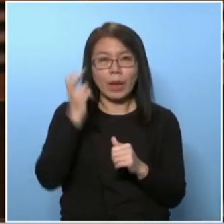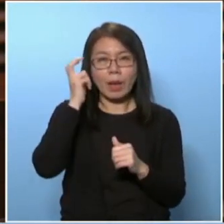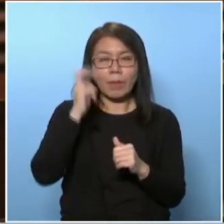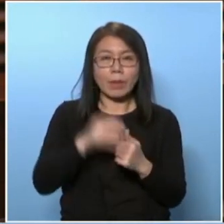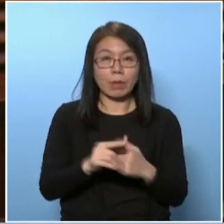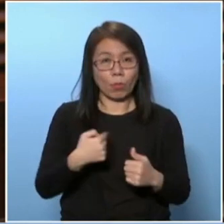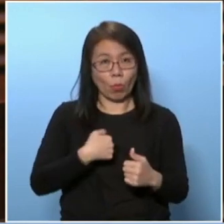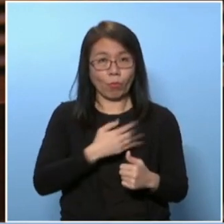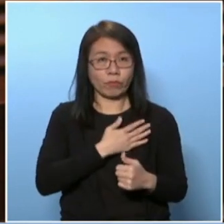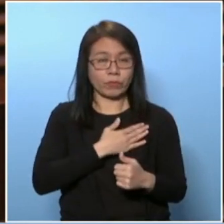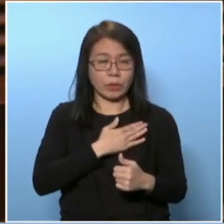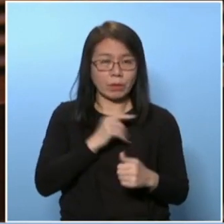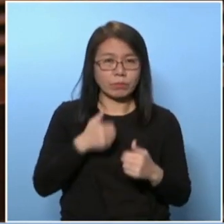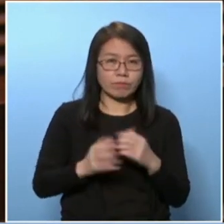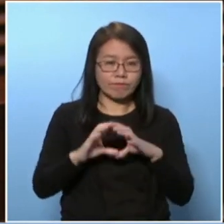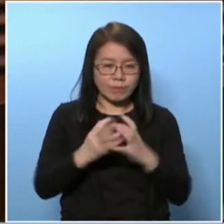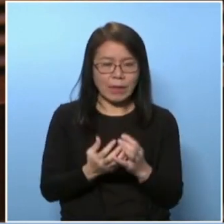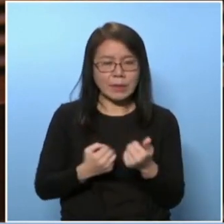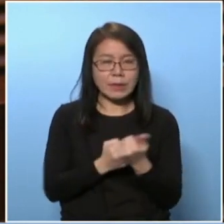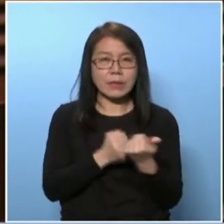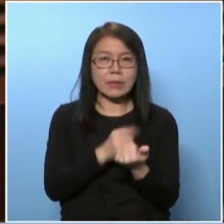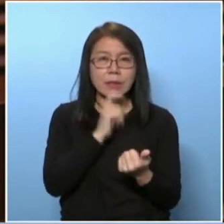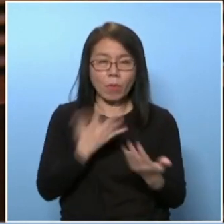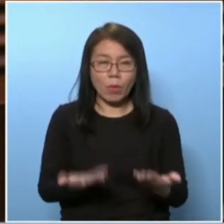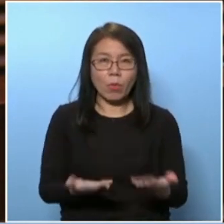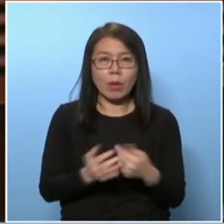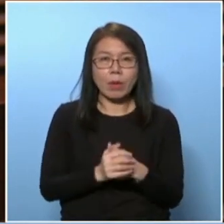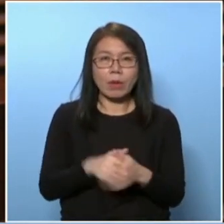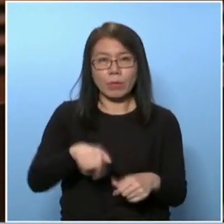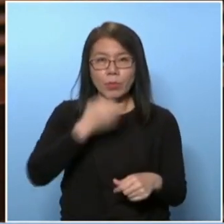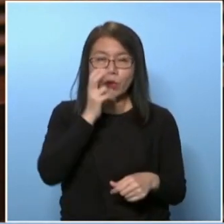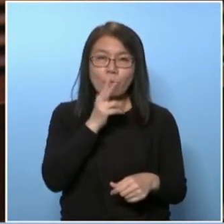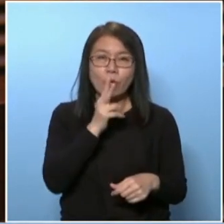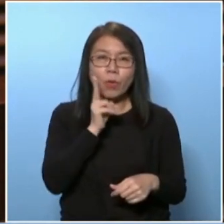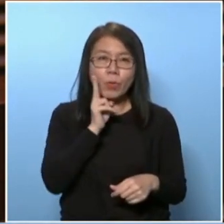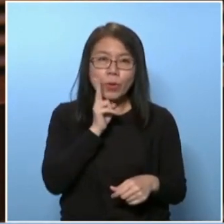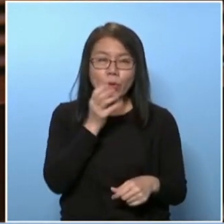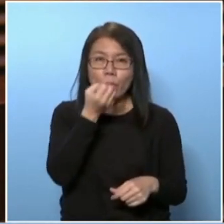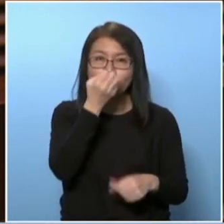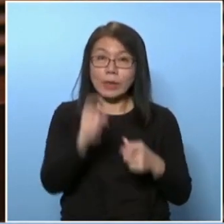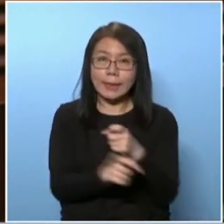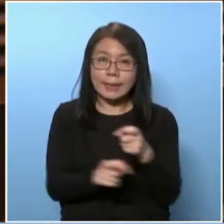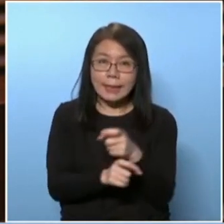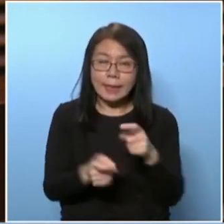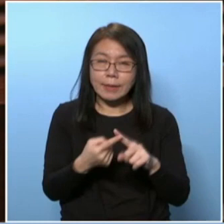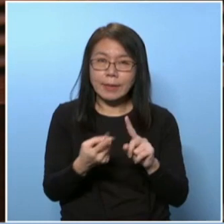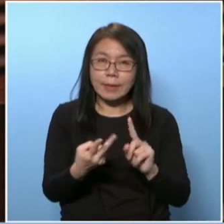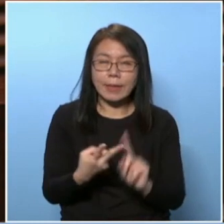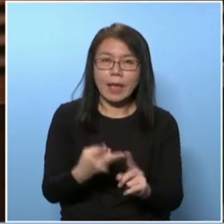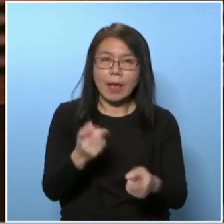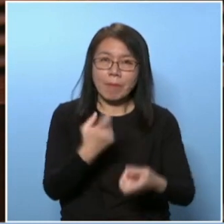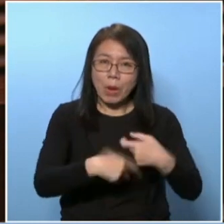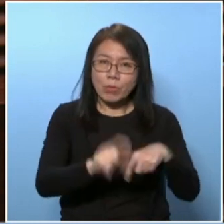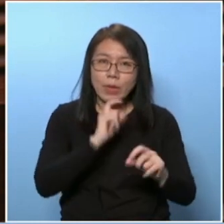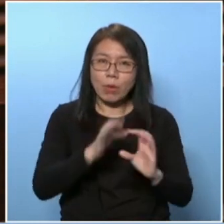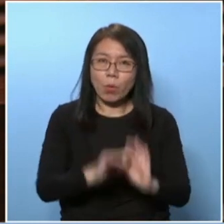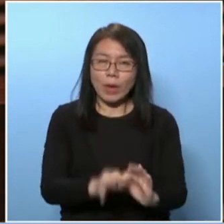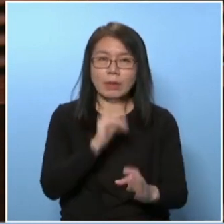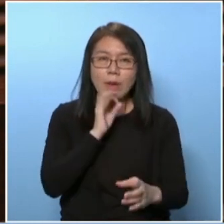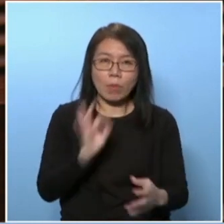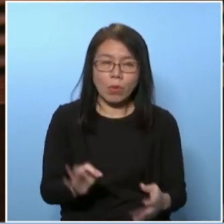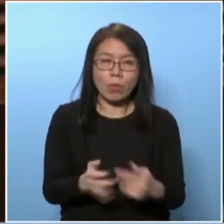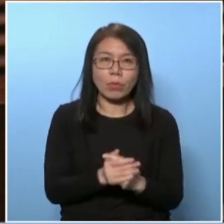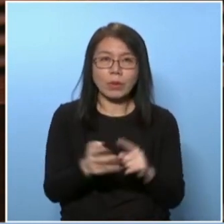我政策範圍裡面我是不是支持他先，是不是跟香港，譬如說在我來說跟經濟啊、商業貿易有沒有關係的。第二也